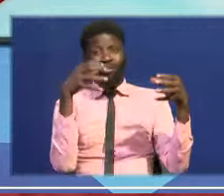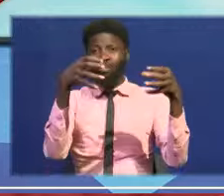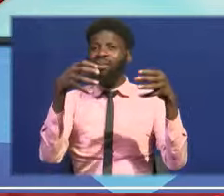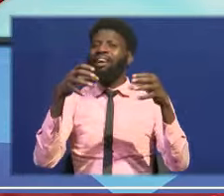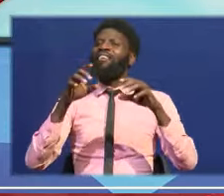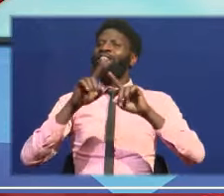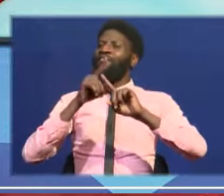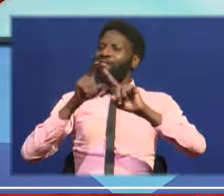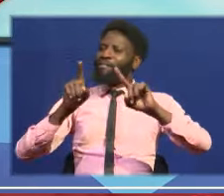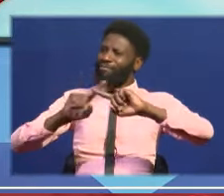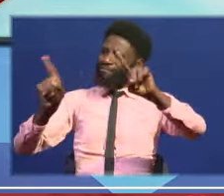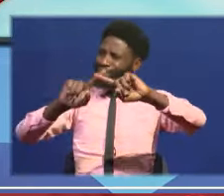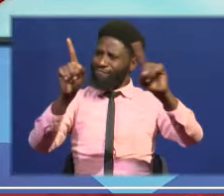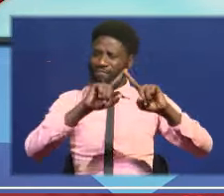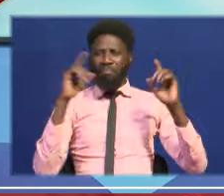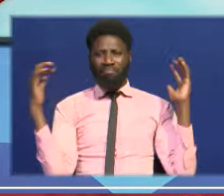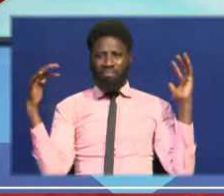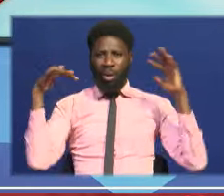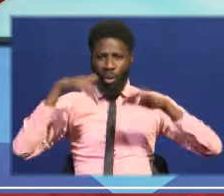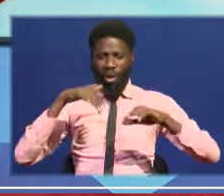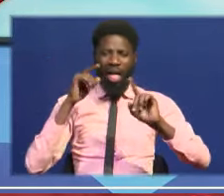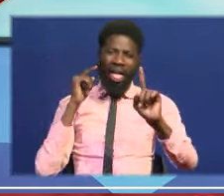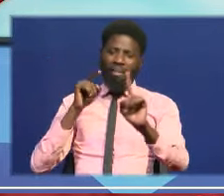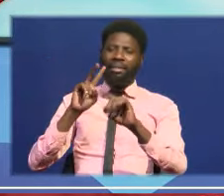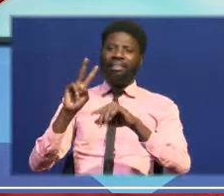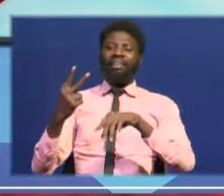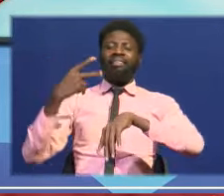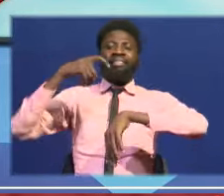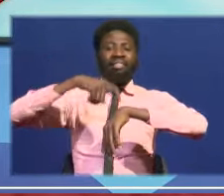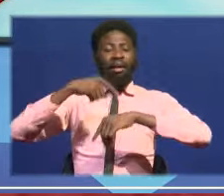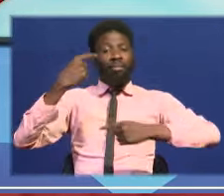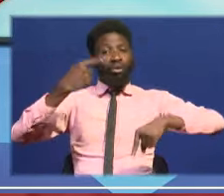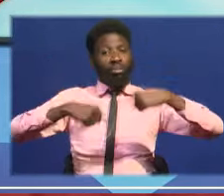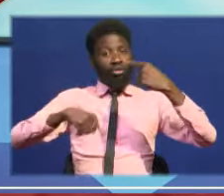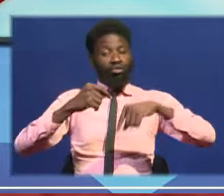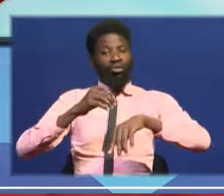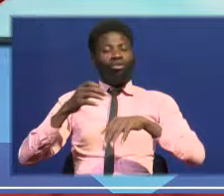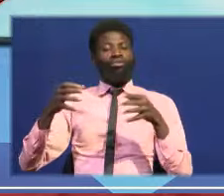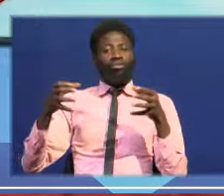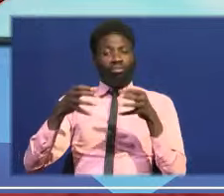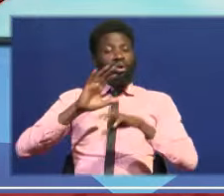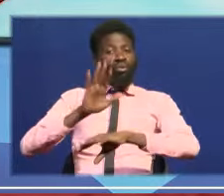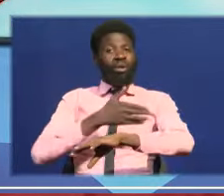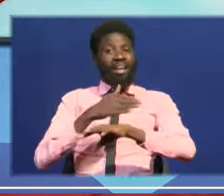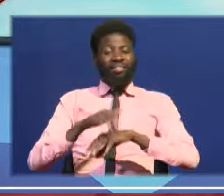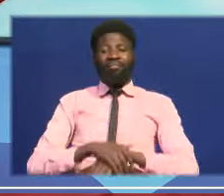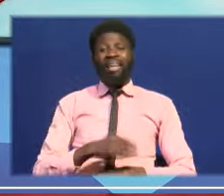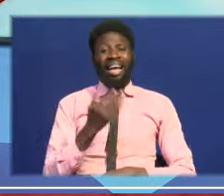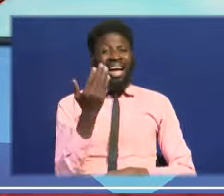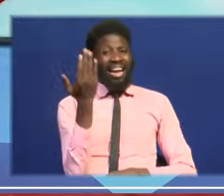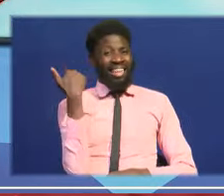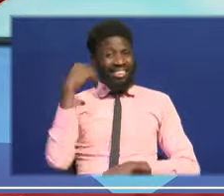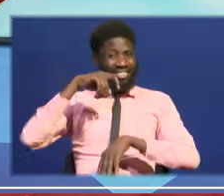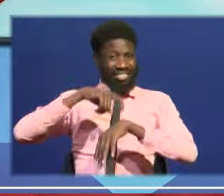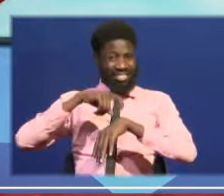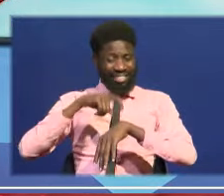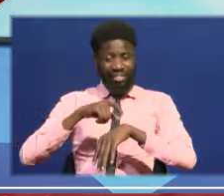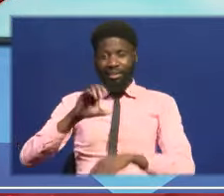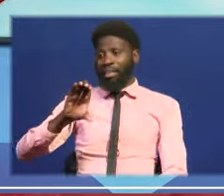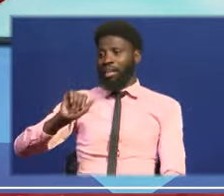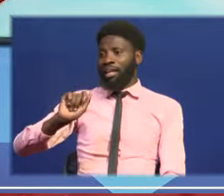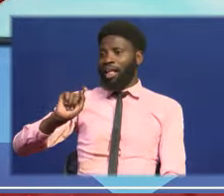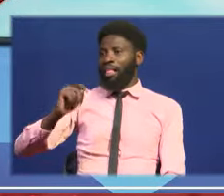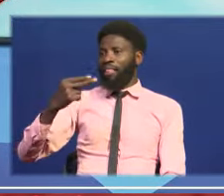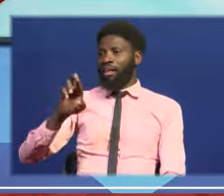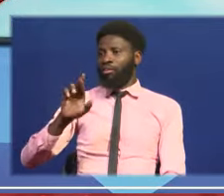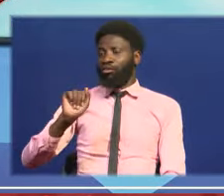yakijumuika kuwania ubabe wa makala ya pili ya uimbaji. Huku washindi wa mwaka uliopita ambao ni kwaya ya Cathedral Youth wakirejea kutetea